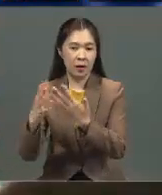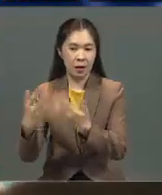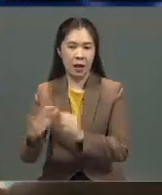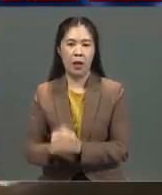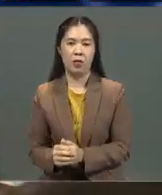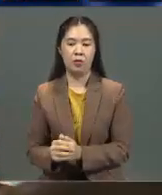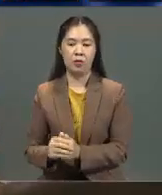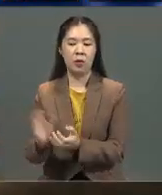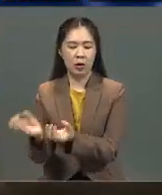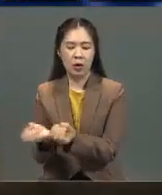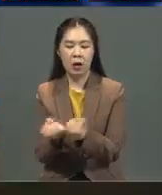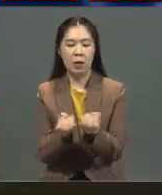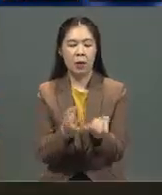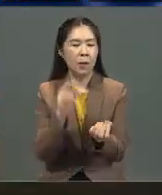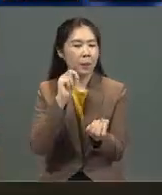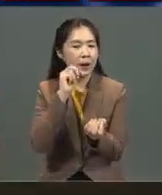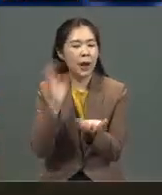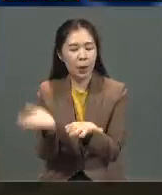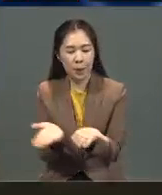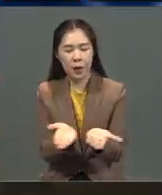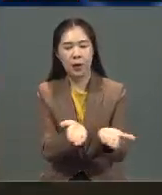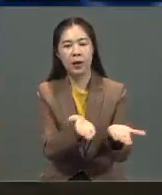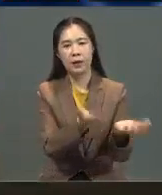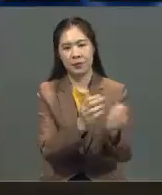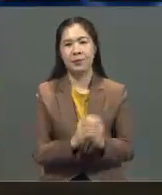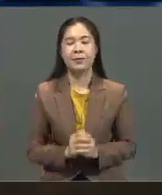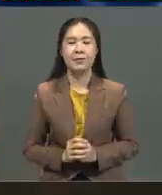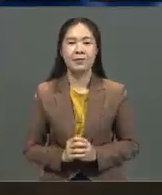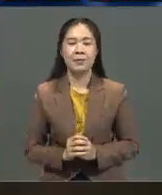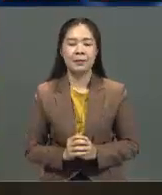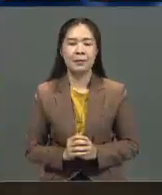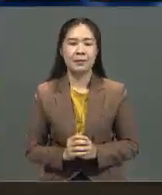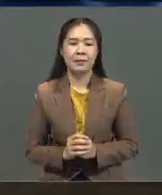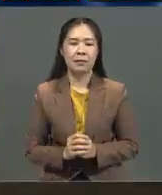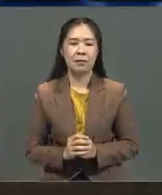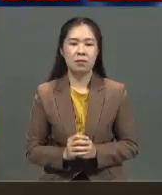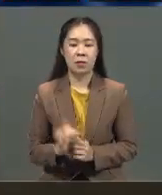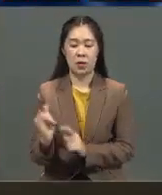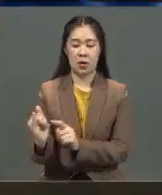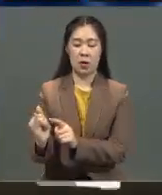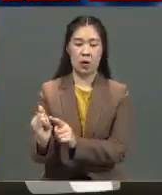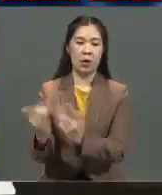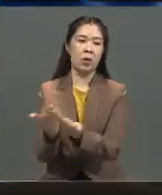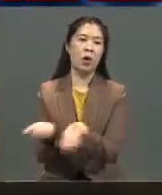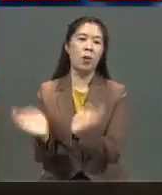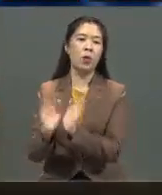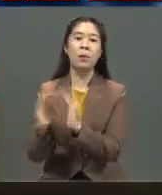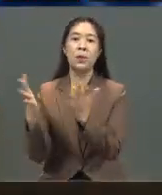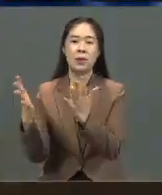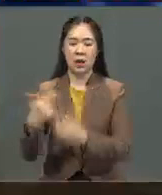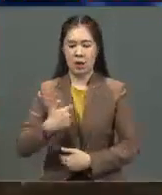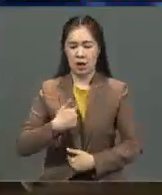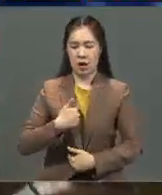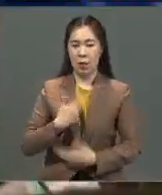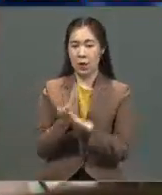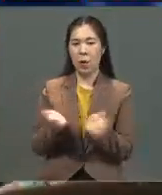าอัฐิเขาลอยอังคารให้เขาไปสู่สุคติภพค่ะเพราะว่าเขาไม่มีญาติเราไม่ได้เป็นญ